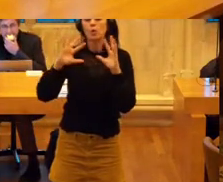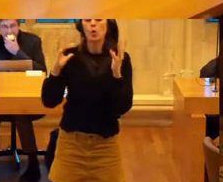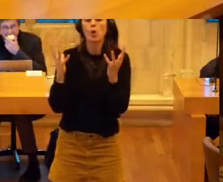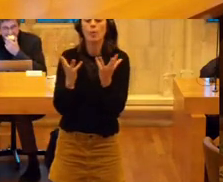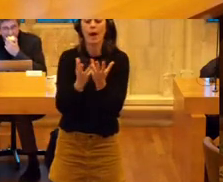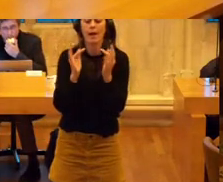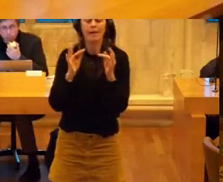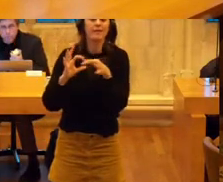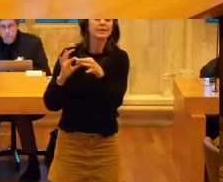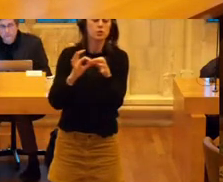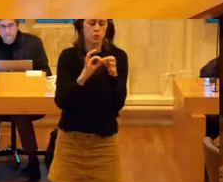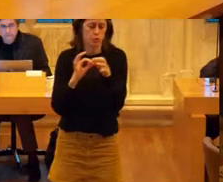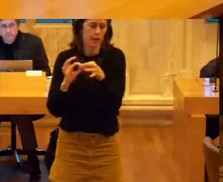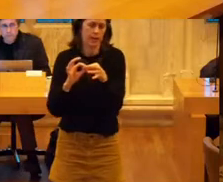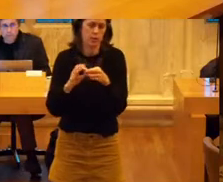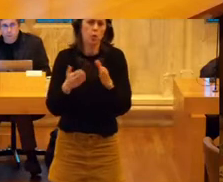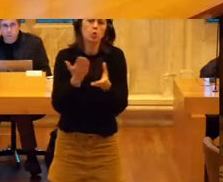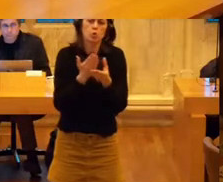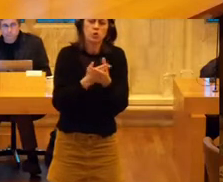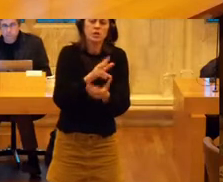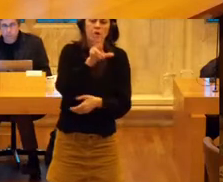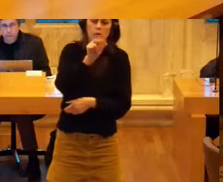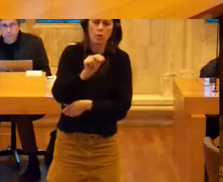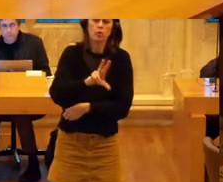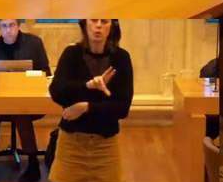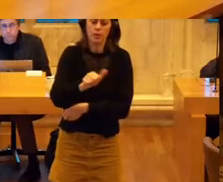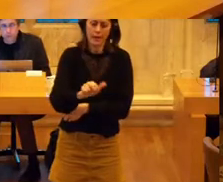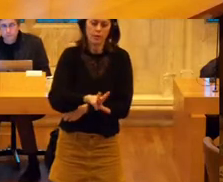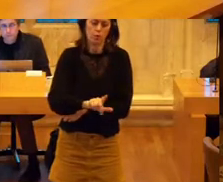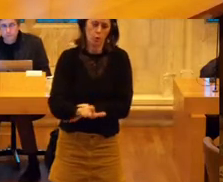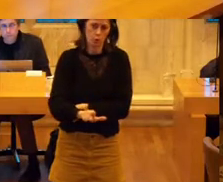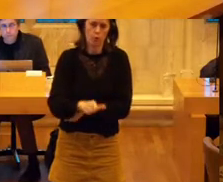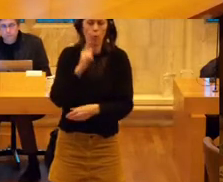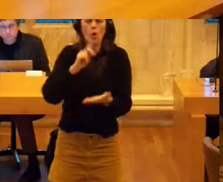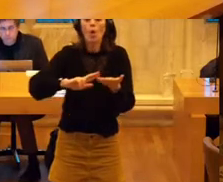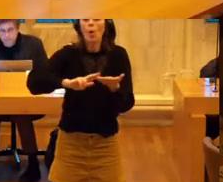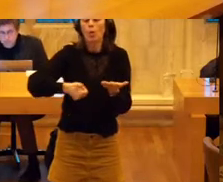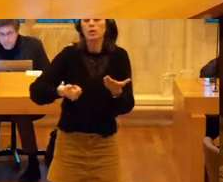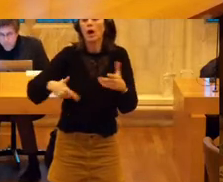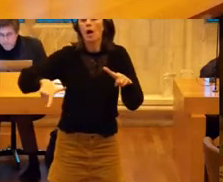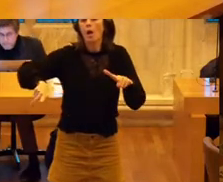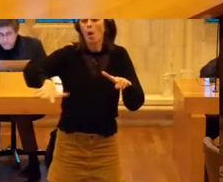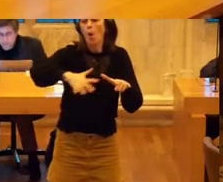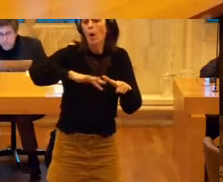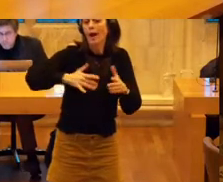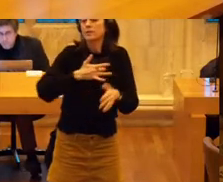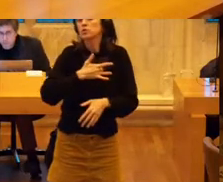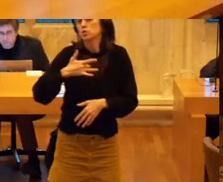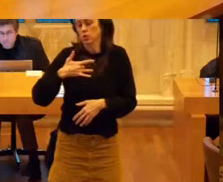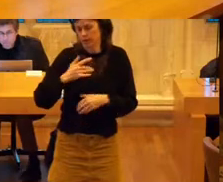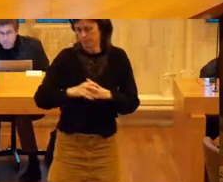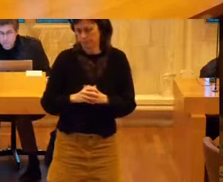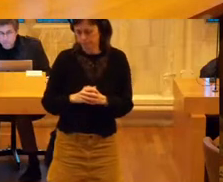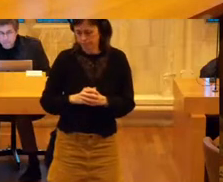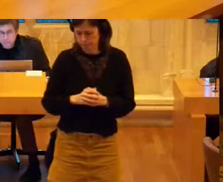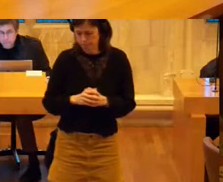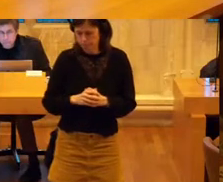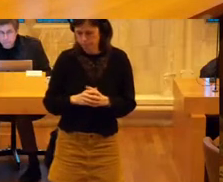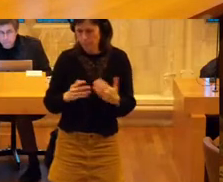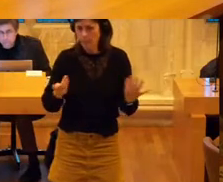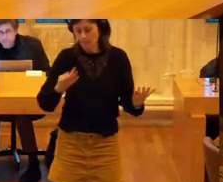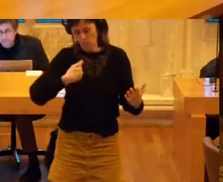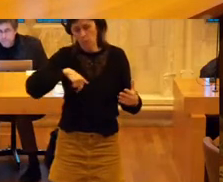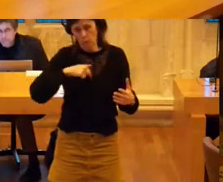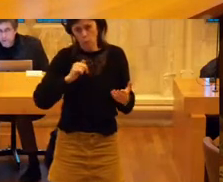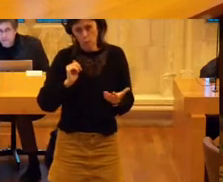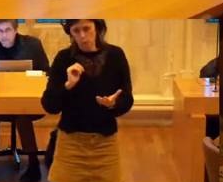solidarité, en l'occurrence sur le contrat local de santé, enfin qui est un sujet sur lequel on n'a pas de compétences obligatoires, mais sur lequel on intervient